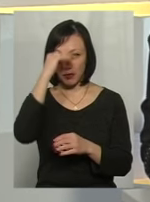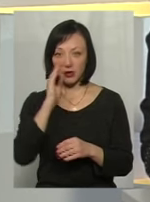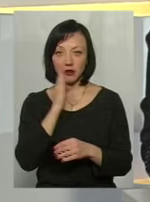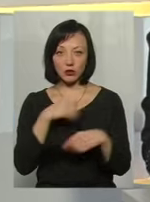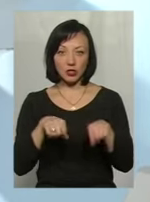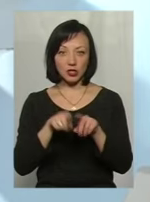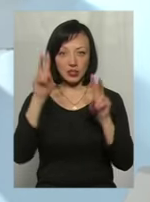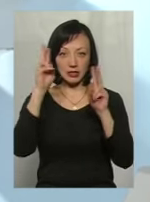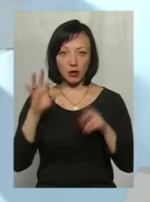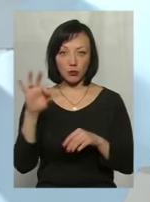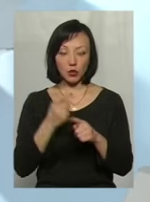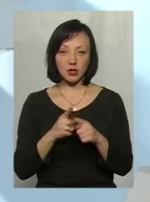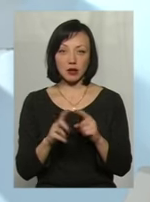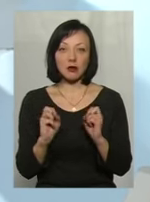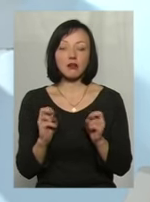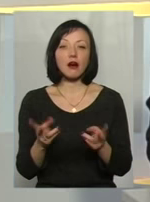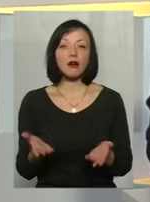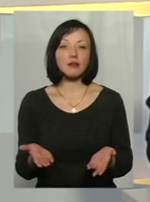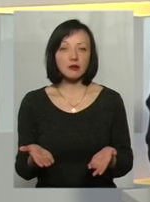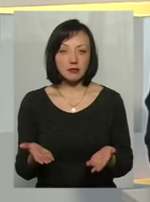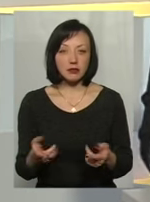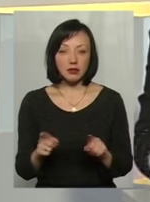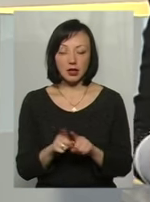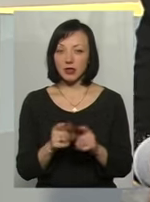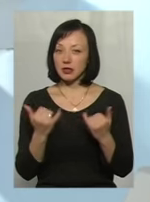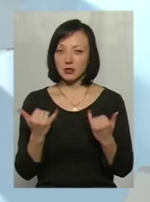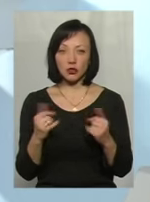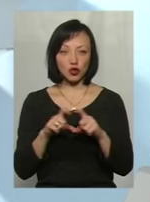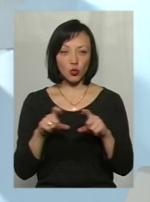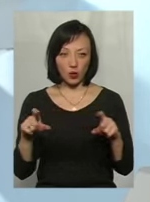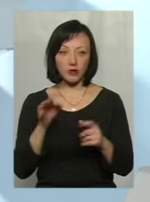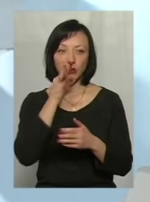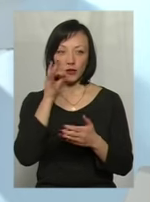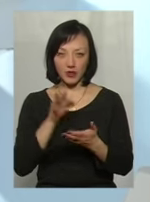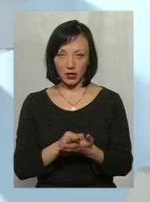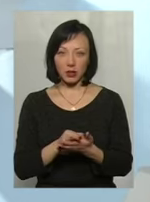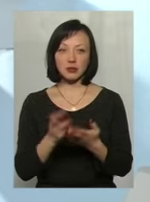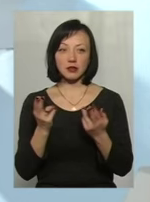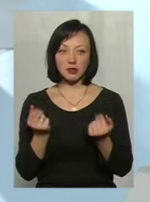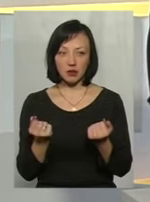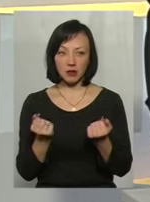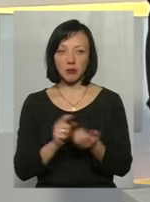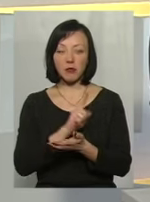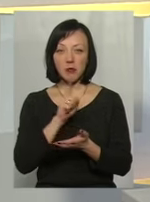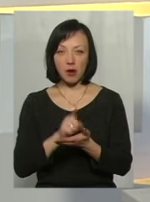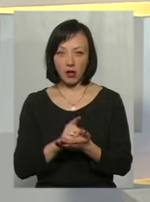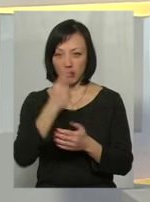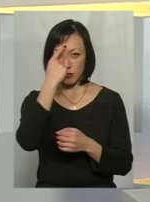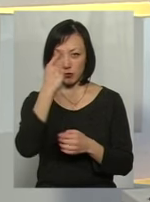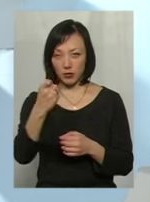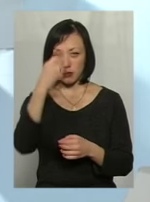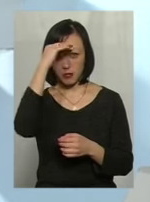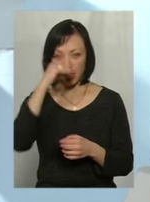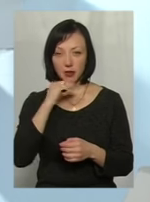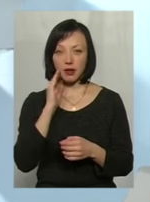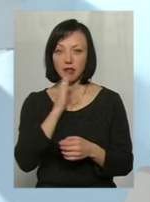вони не знали про це. Якось такі моменти. Ні, в даному разі школа несе відповідальність. Тому, тобто вони мали таки попередити батьків?